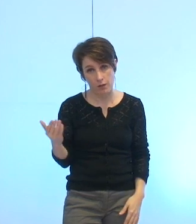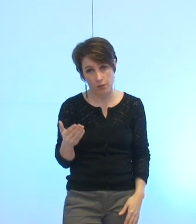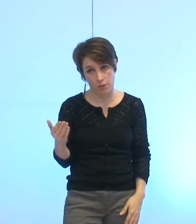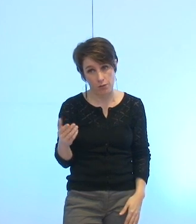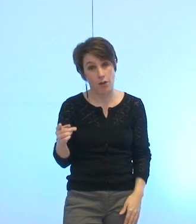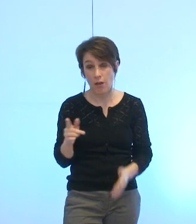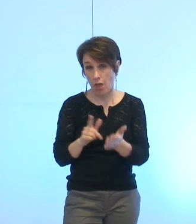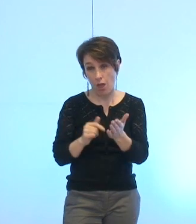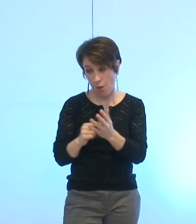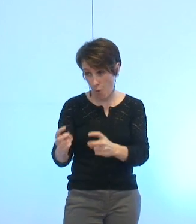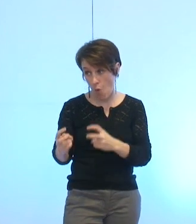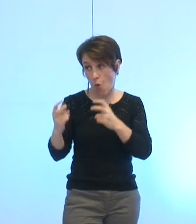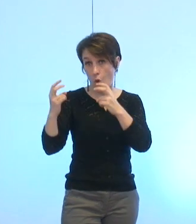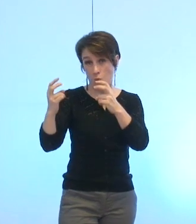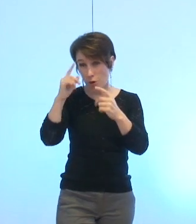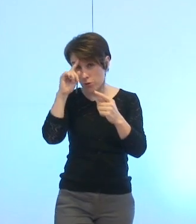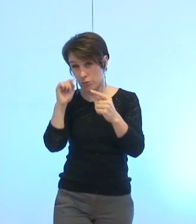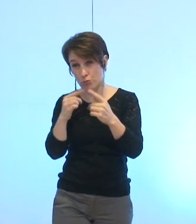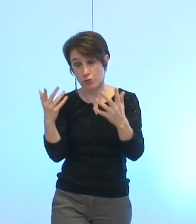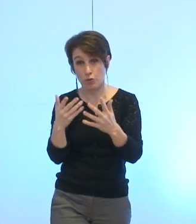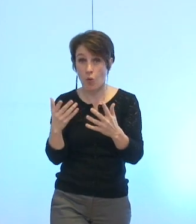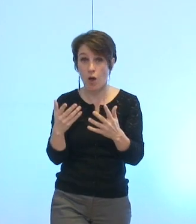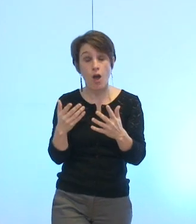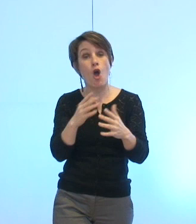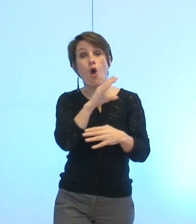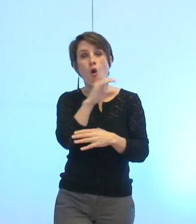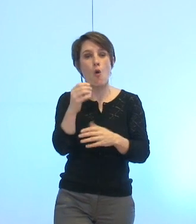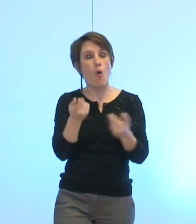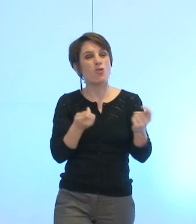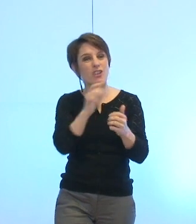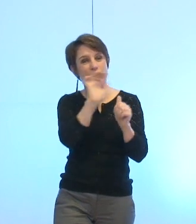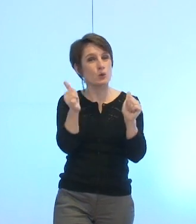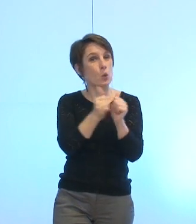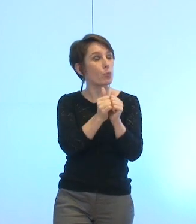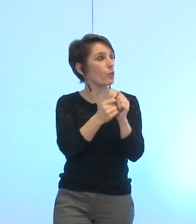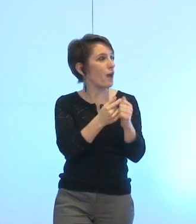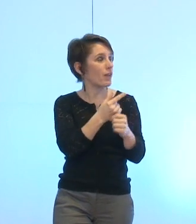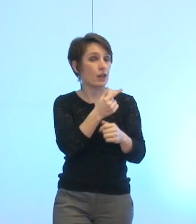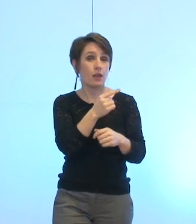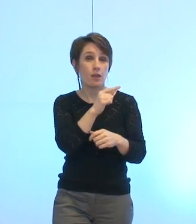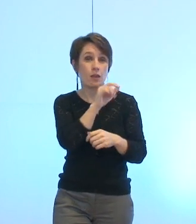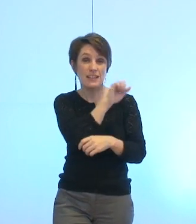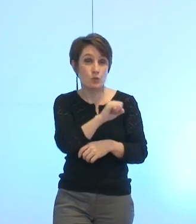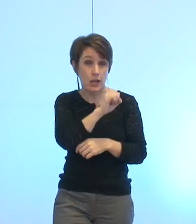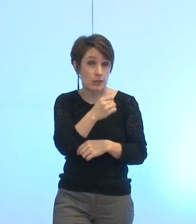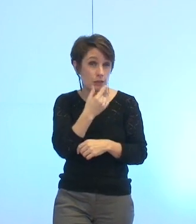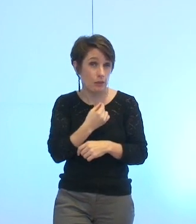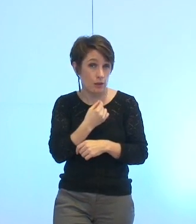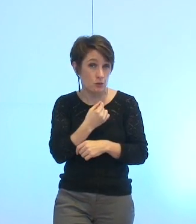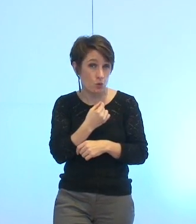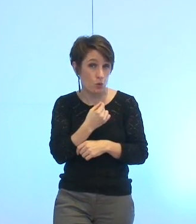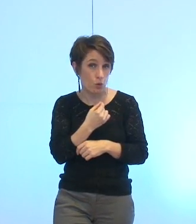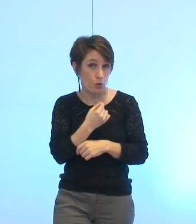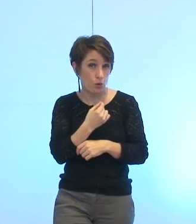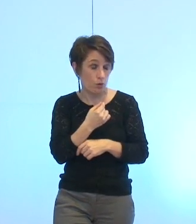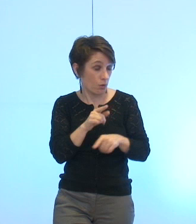solder votre cogestion elle venait solder cette augmentation massive de la dette dont vous